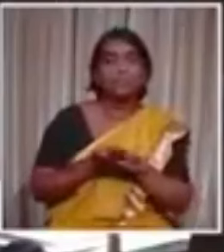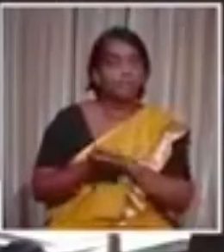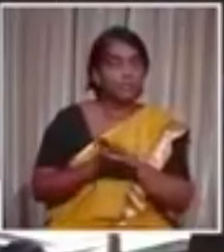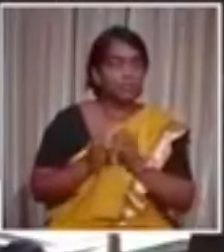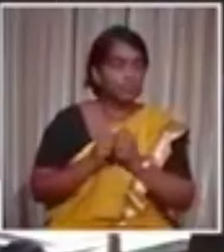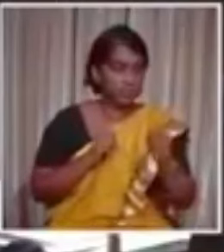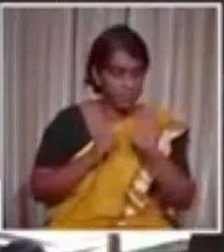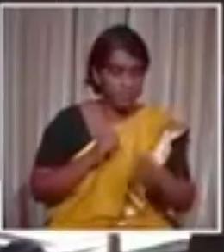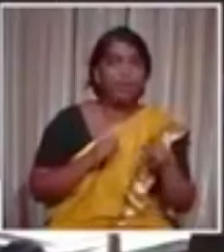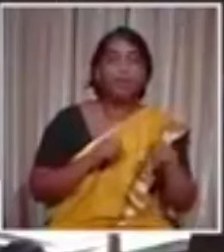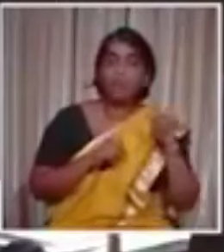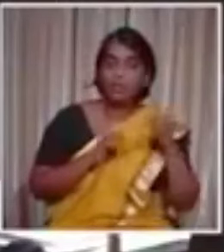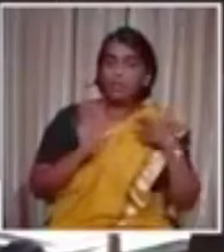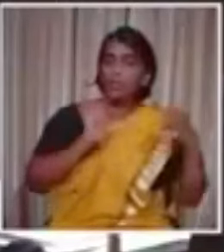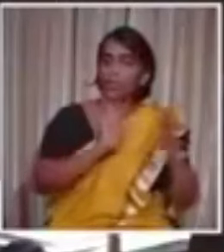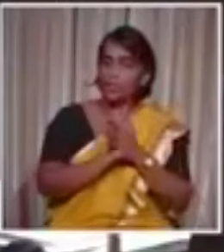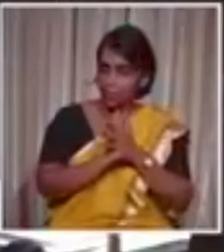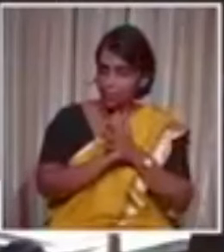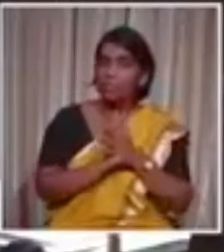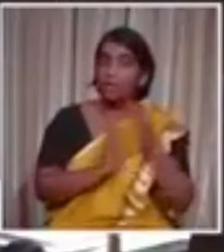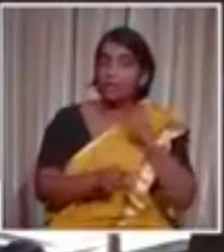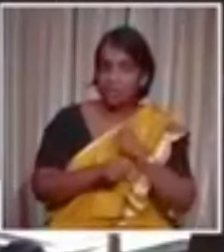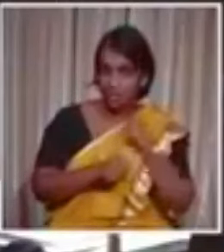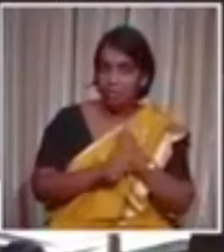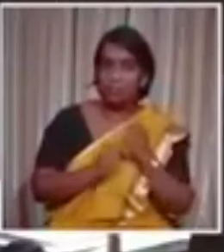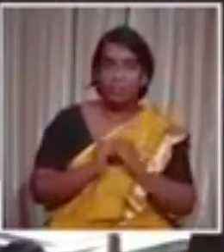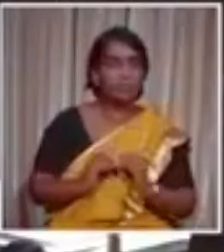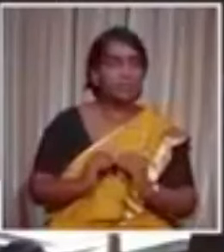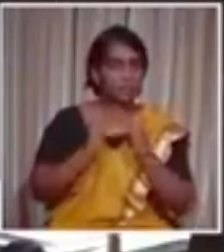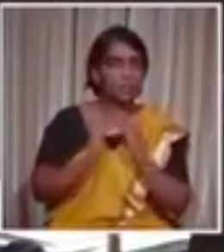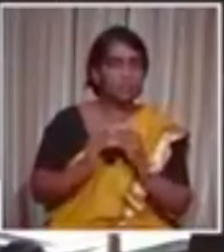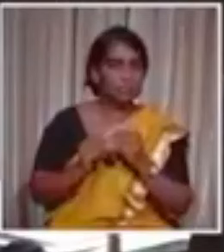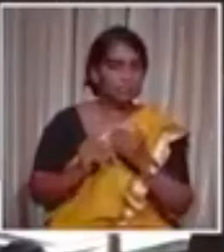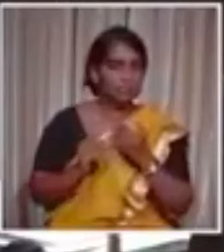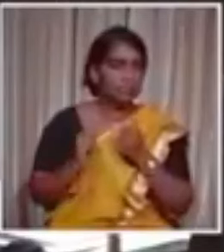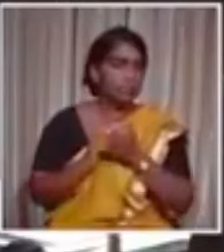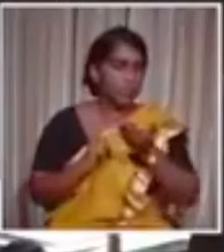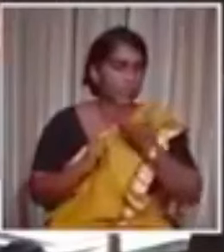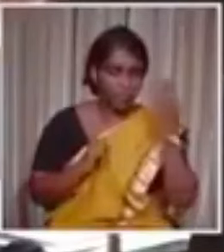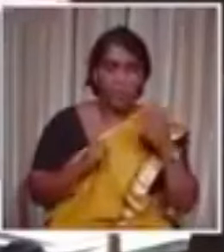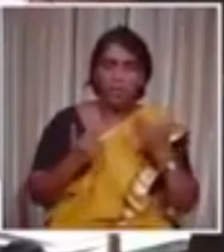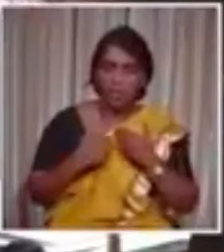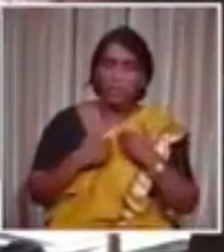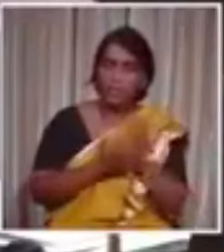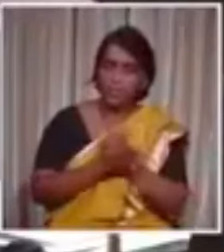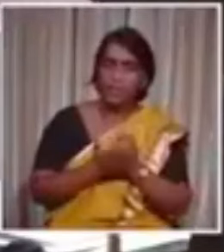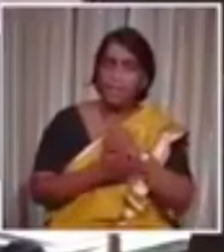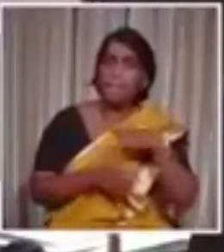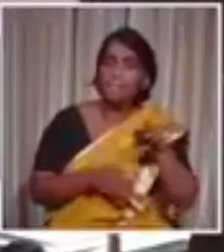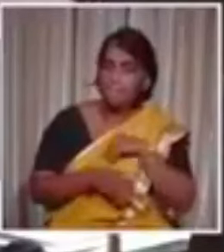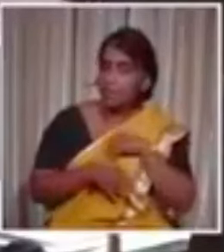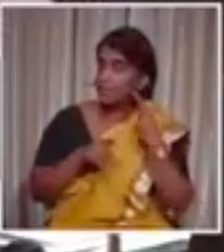සඳහා යම් සර්වපාක්ෂික ආණ්ඩුවක් ගොඩනගා ගැනීම. ඒකට අපි එකඟ තිබුණා. අපි එක මුළුමනින්ම පිළිගත්ත පමණක්